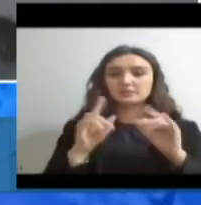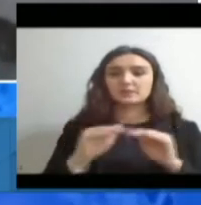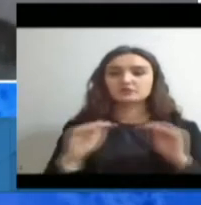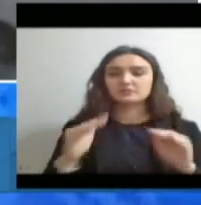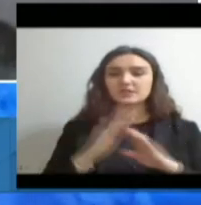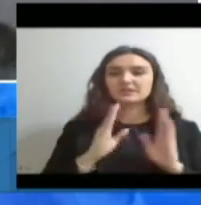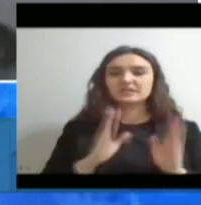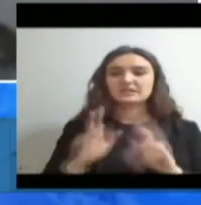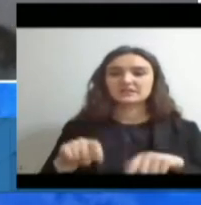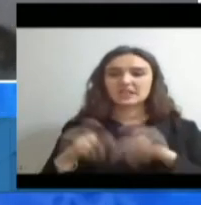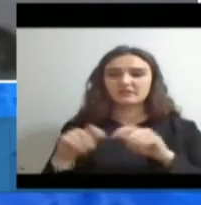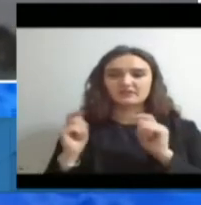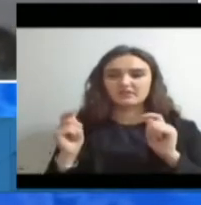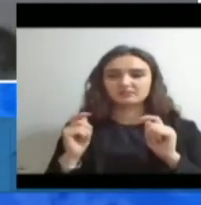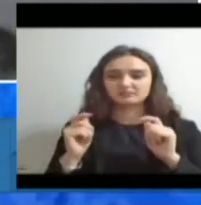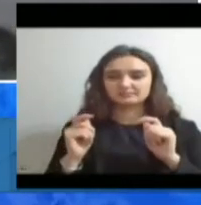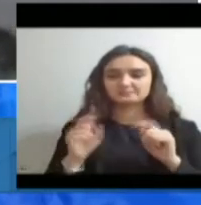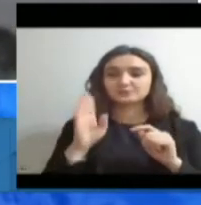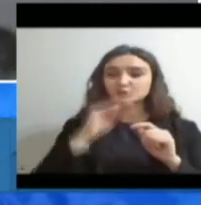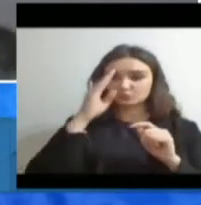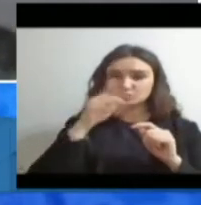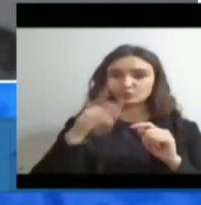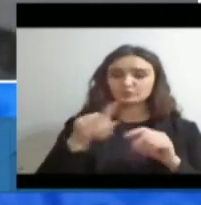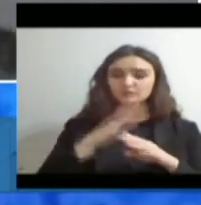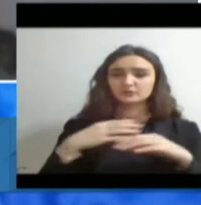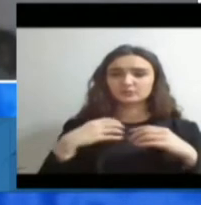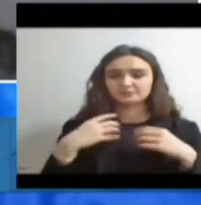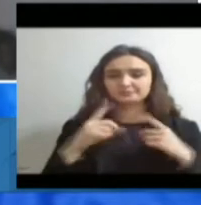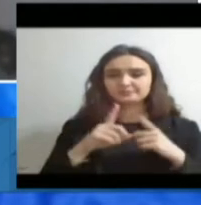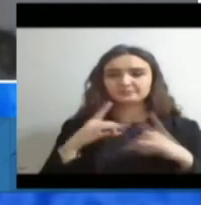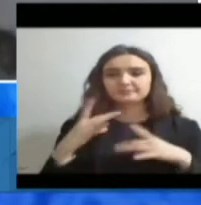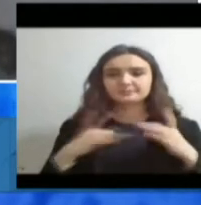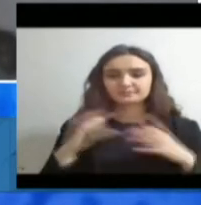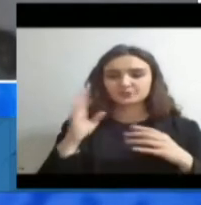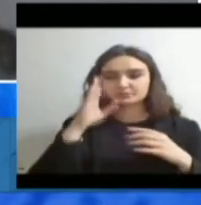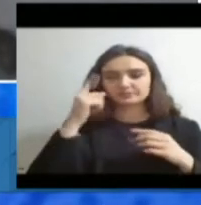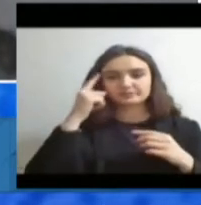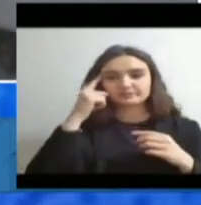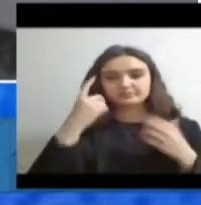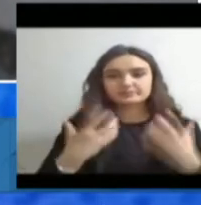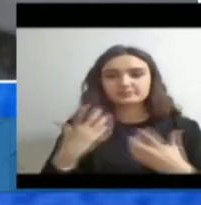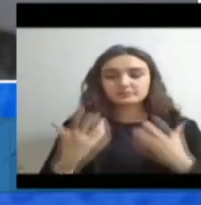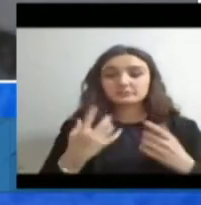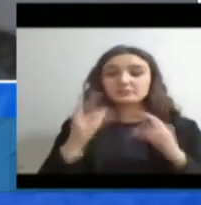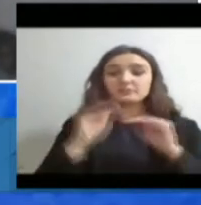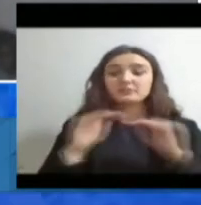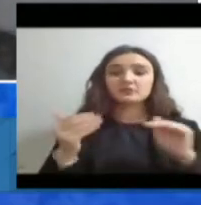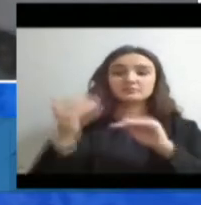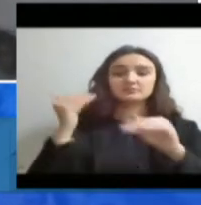ქცევითი დარღვევები, მშობლებს აქვს წუხილი იმის გამო, რომ მანამდე ყოველთვის ბავშვების ქცევის